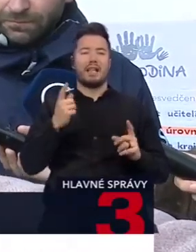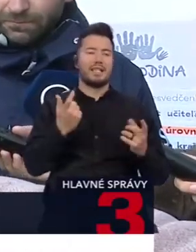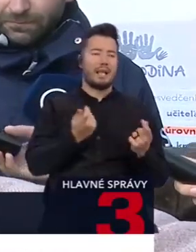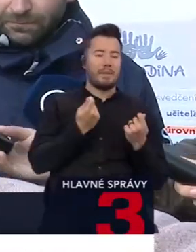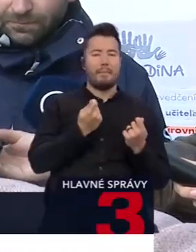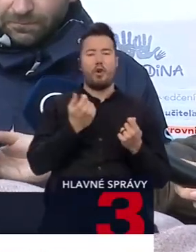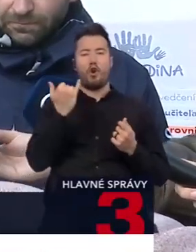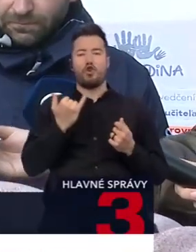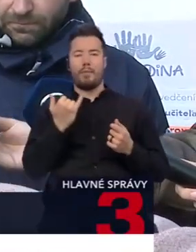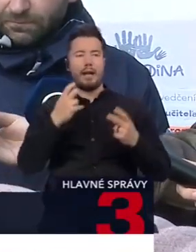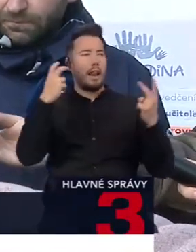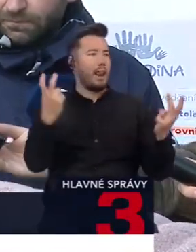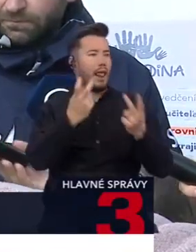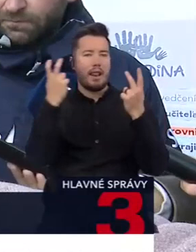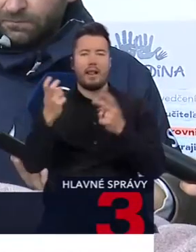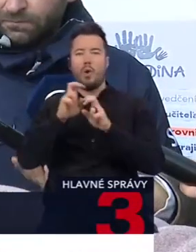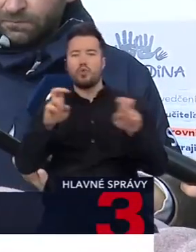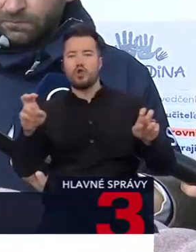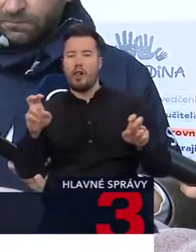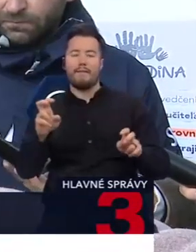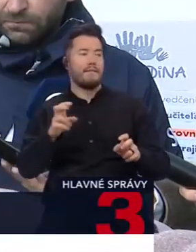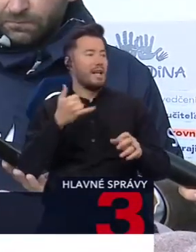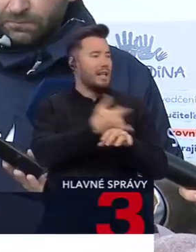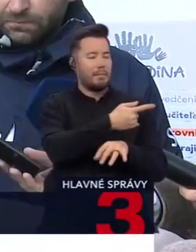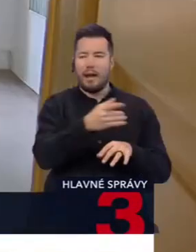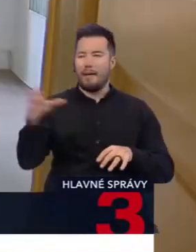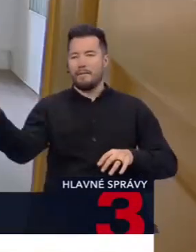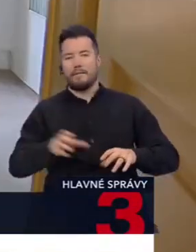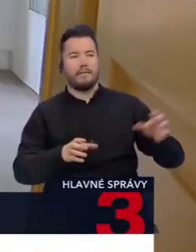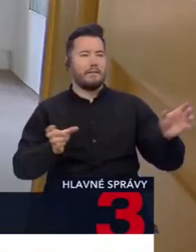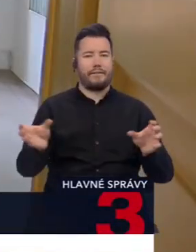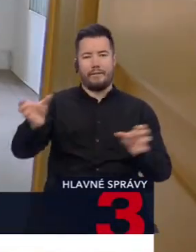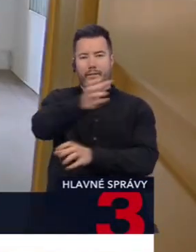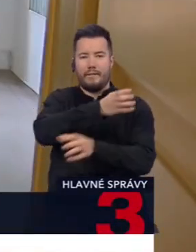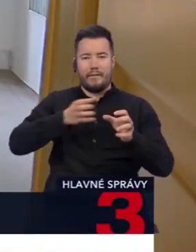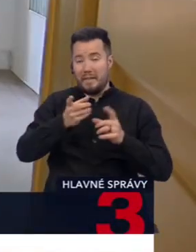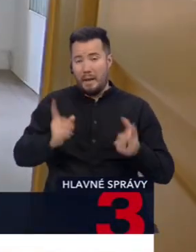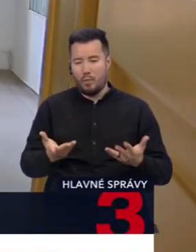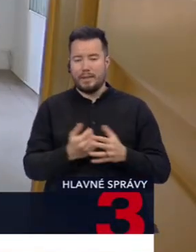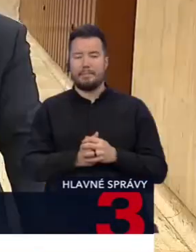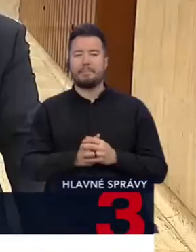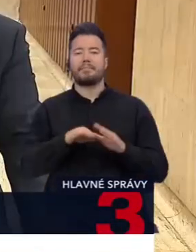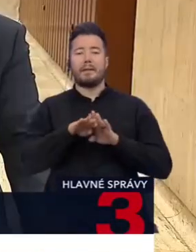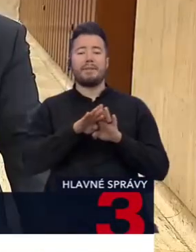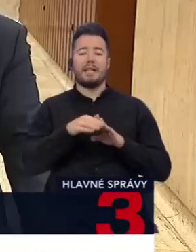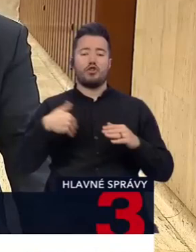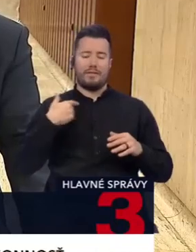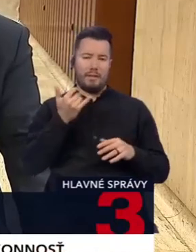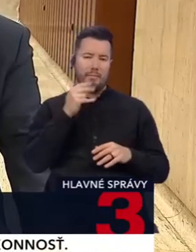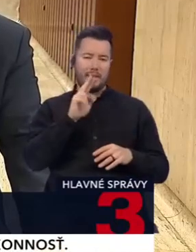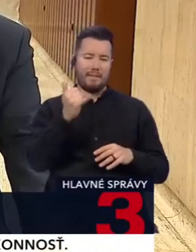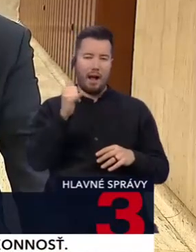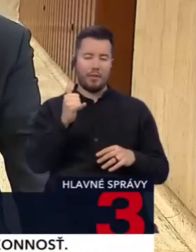hľadať učiteľov a suplovať za tých, ktorí nám chýbajú v školách. Krízu v školstve priznáva aj minister. V budúci rok budeme mať skoro